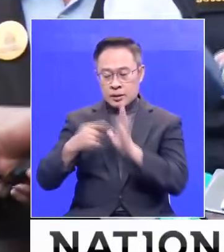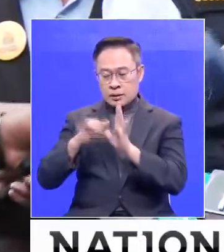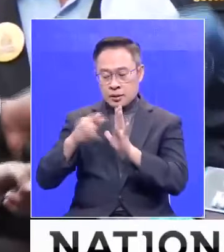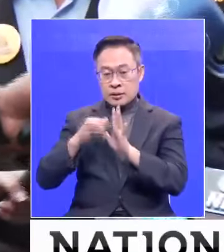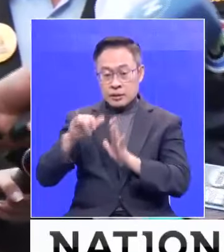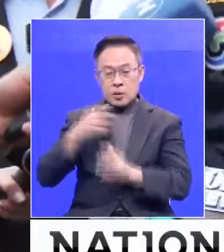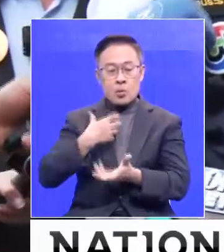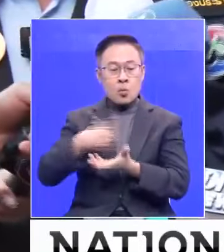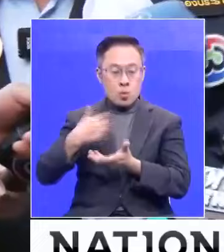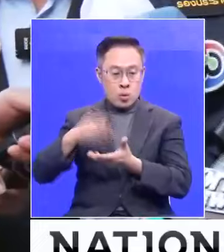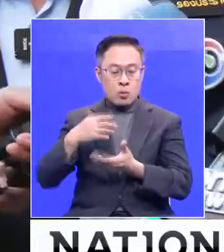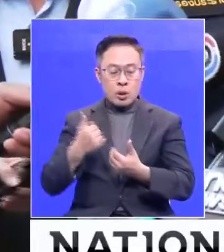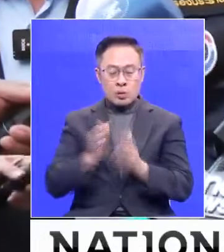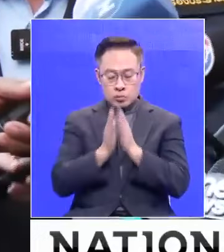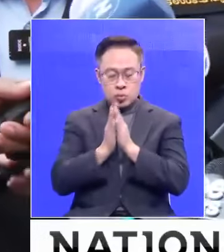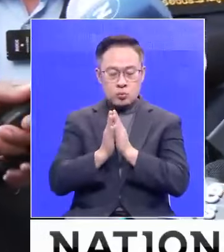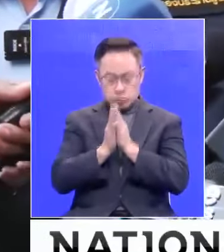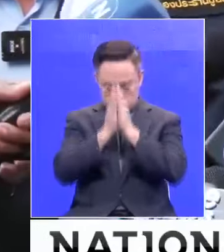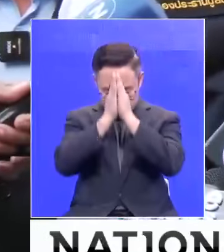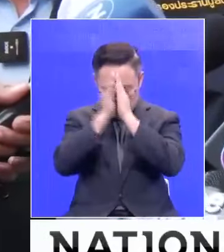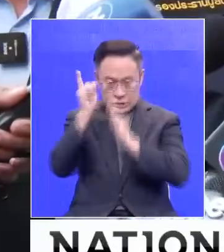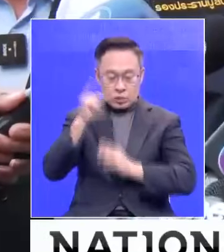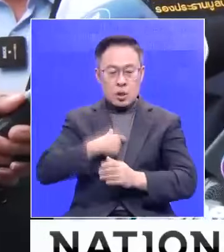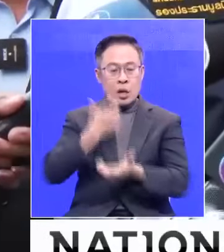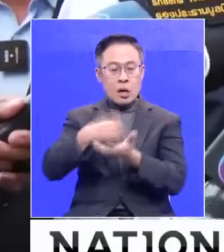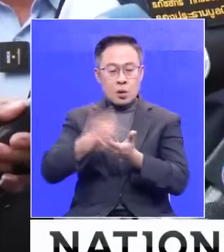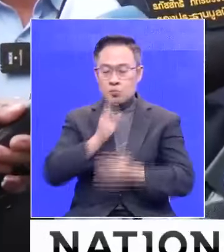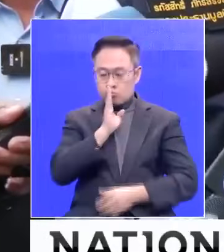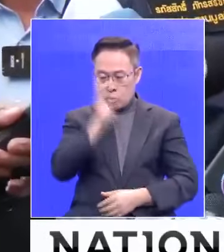อ่ยออกมาคือเป็นเรื่องจริงทุกสิ่งทุกอย่างทุกประการค่ะ